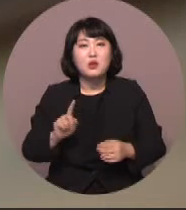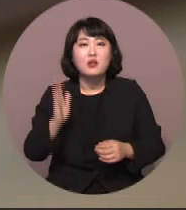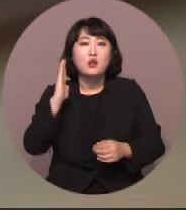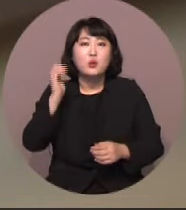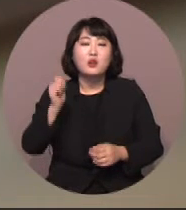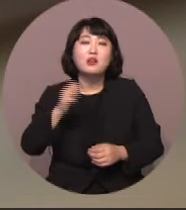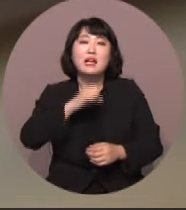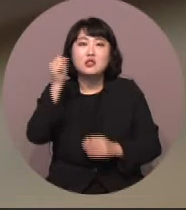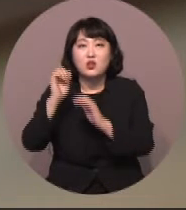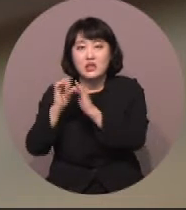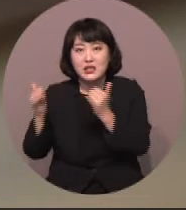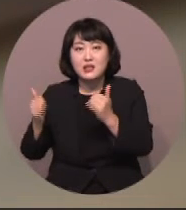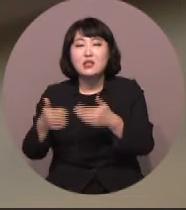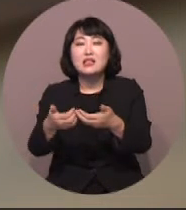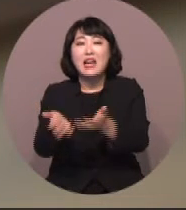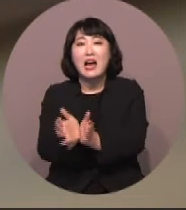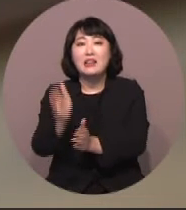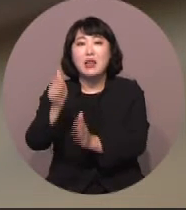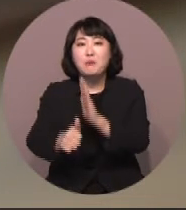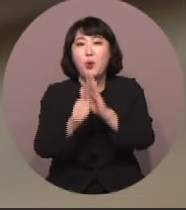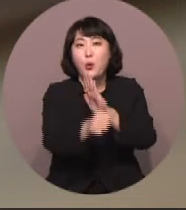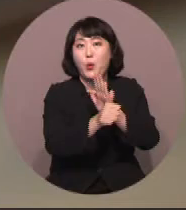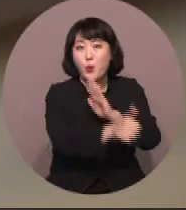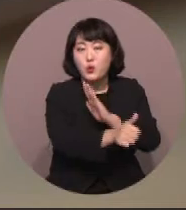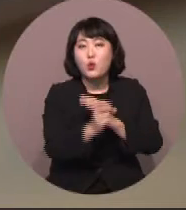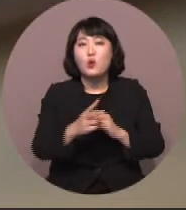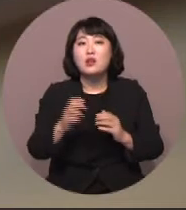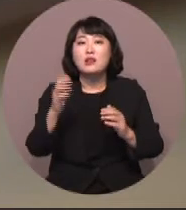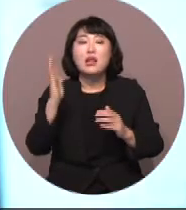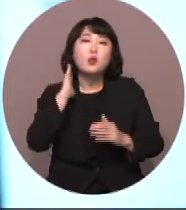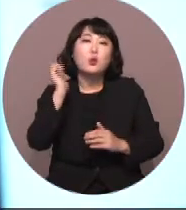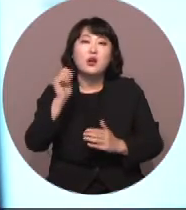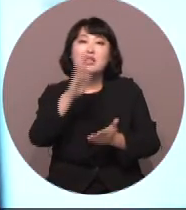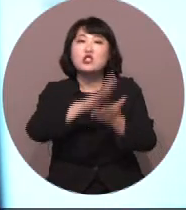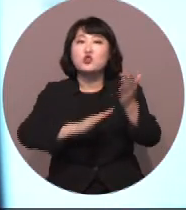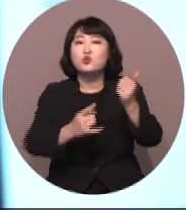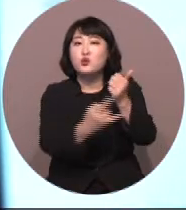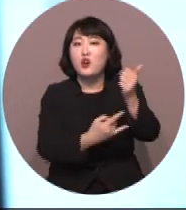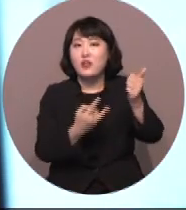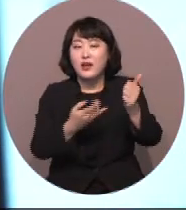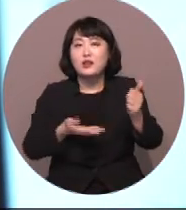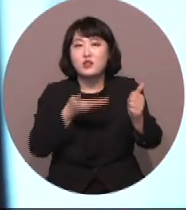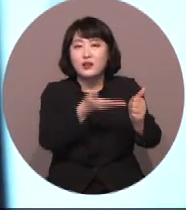당선인과 각 정당 대표 대통령직 인수위원장 등에 전달할 예정입니다